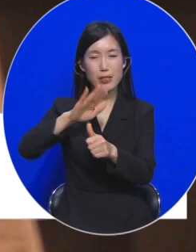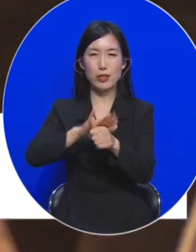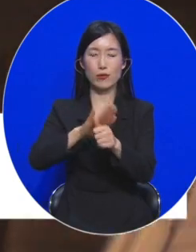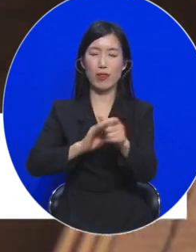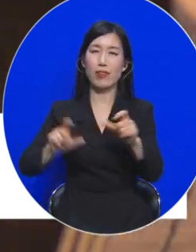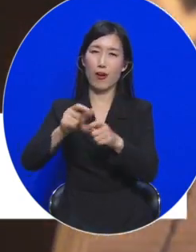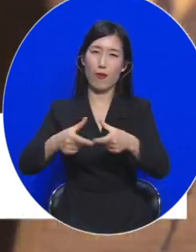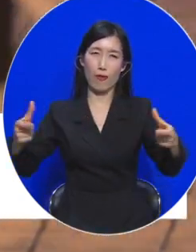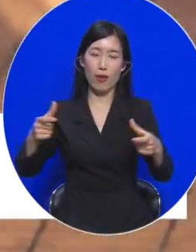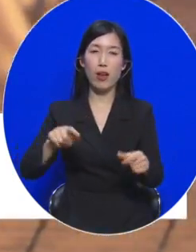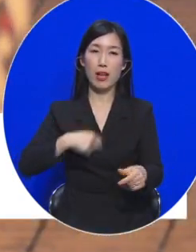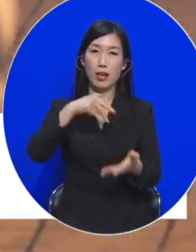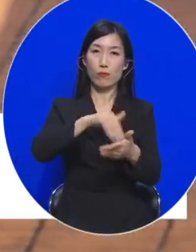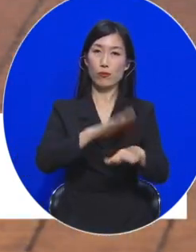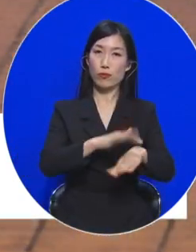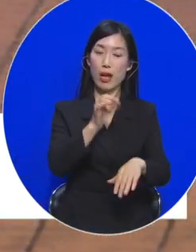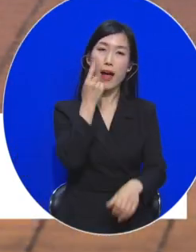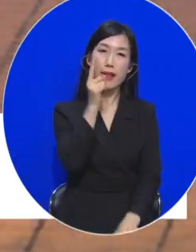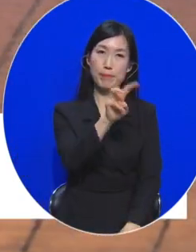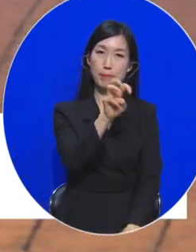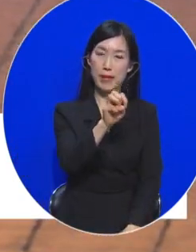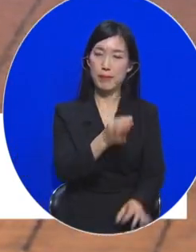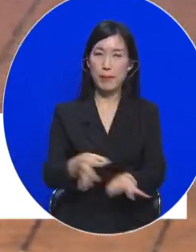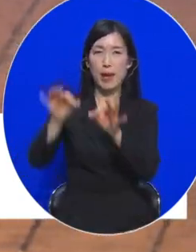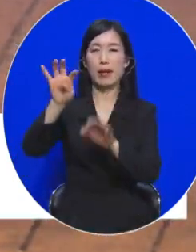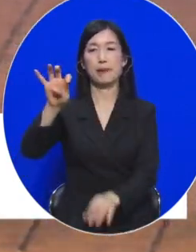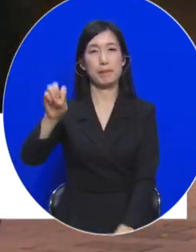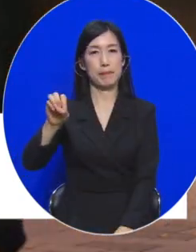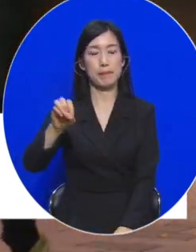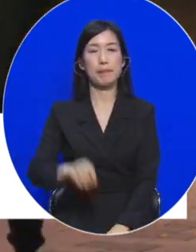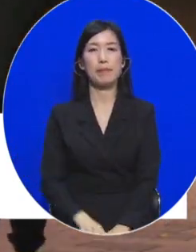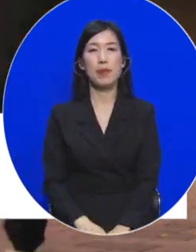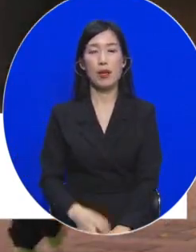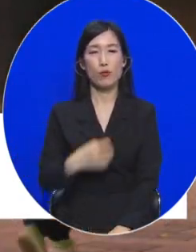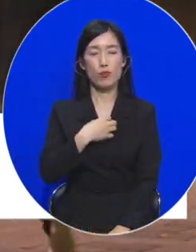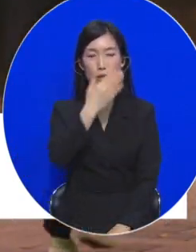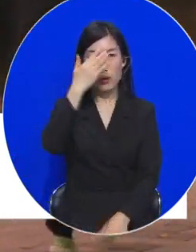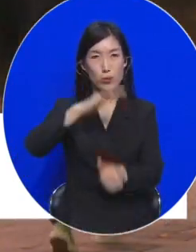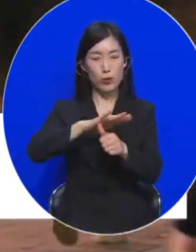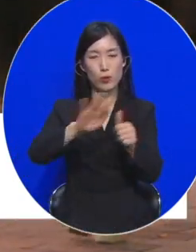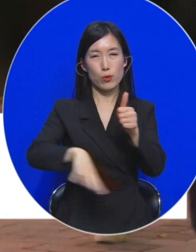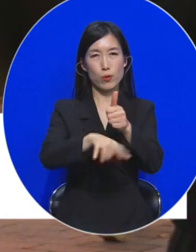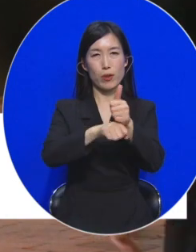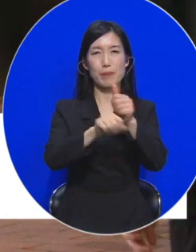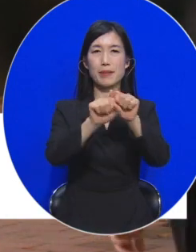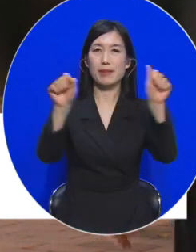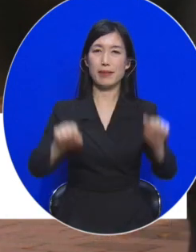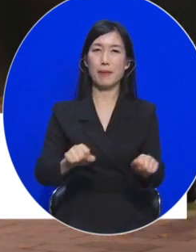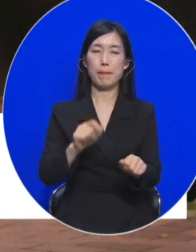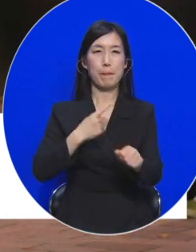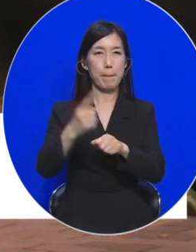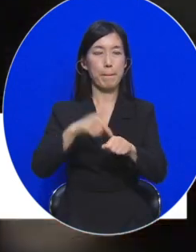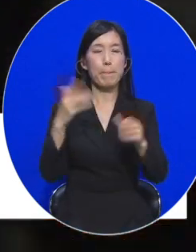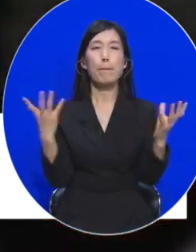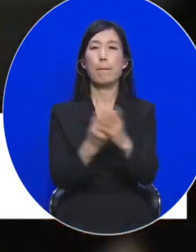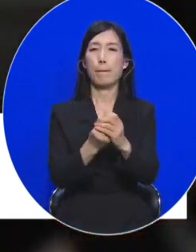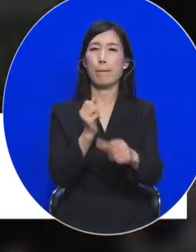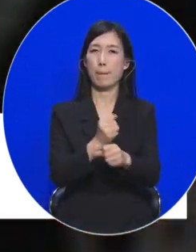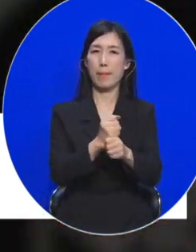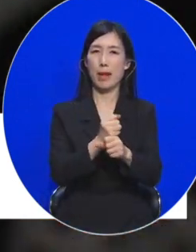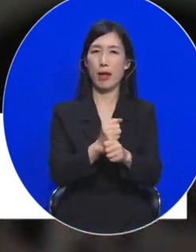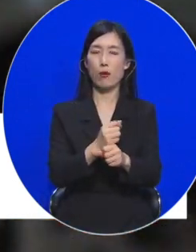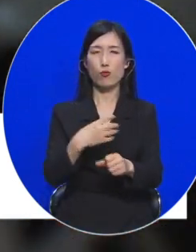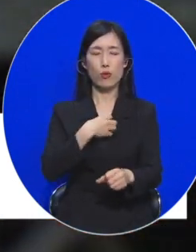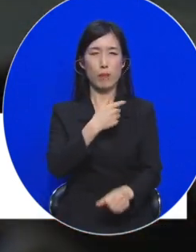자립지원수당을 월 30만원에서 40만원으로 올리고 위기청소년 통합지원정보시스템을 내년까지 구축해